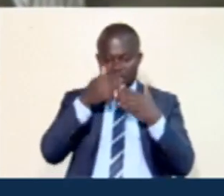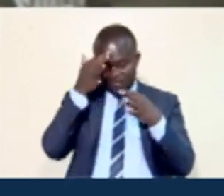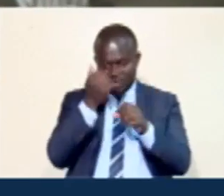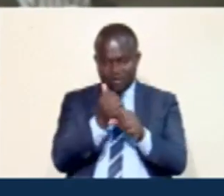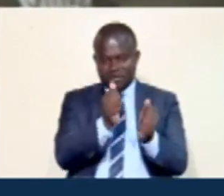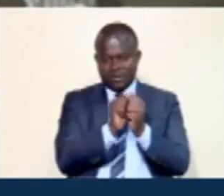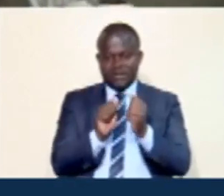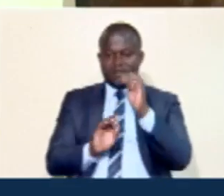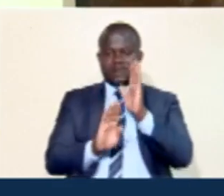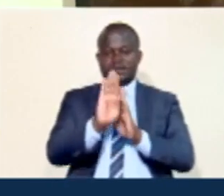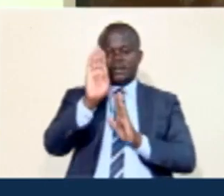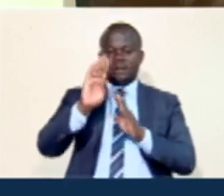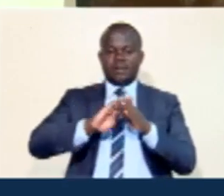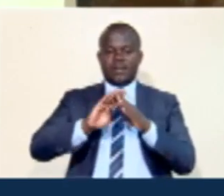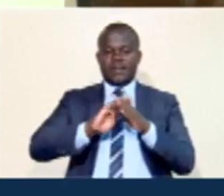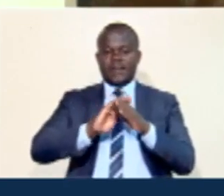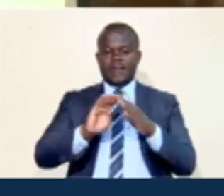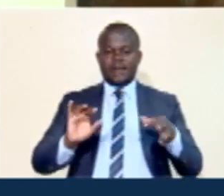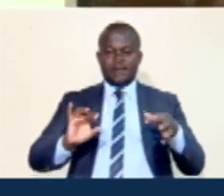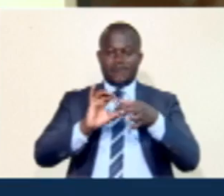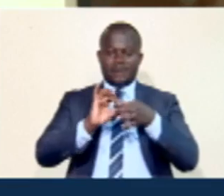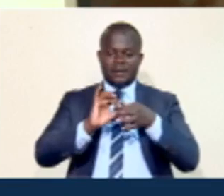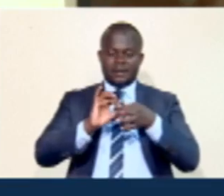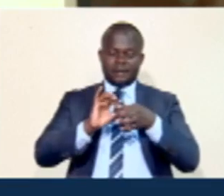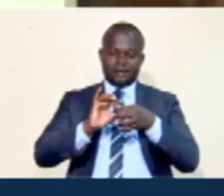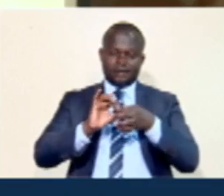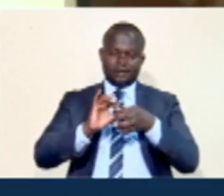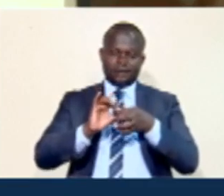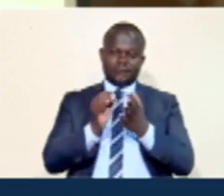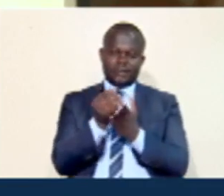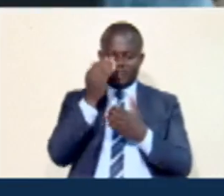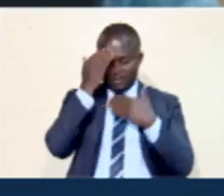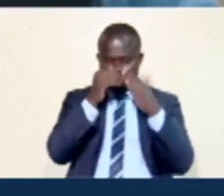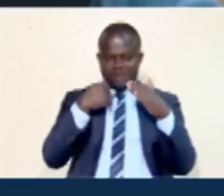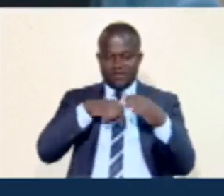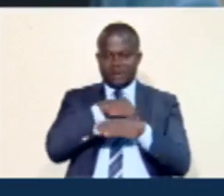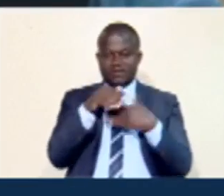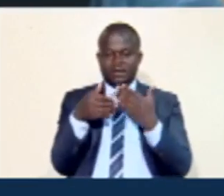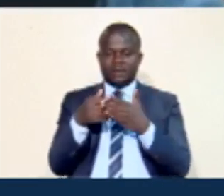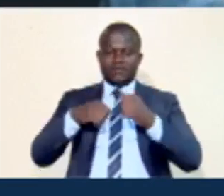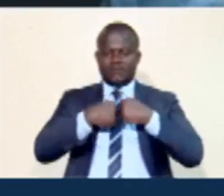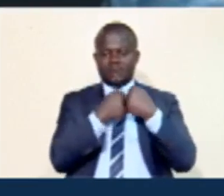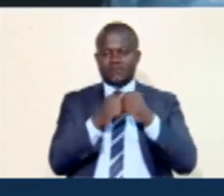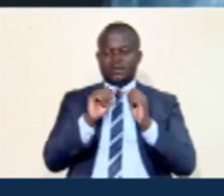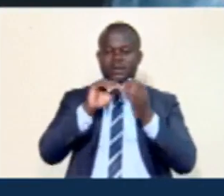gukorera hamwe no guteza imbere ishoramari rihuriweho collective investment kugira ngo bagire ubushobozi bwo guhatana